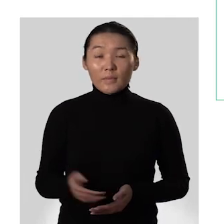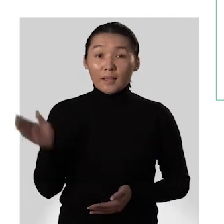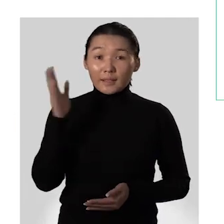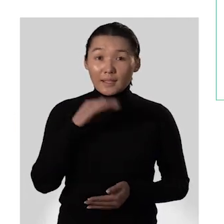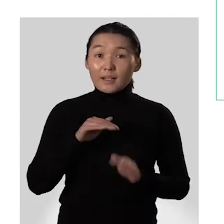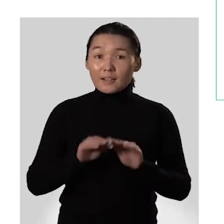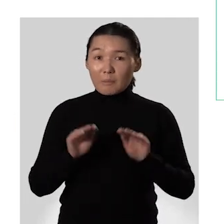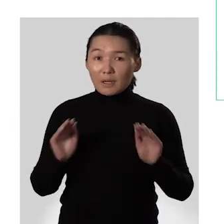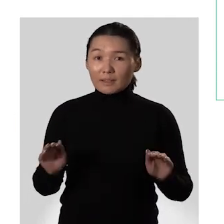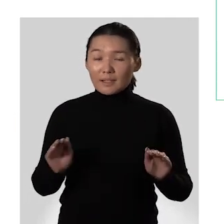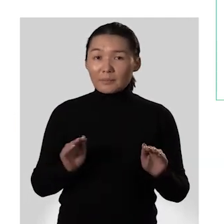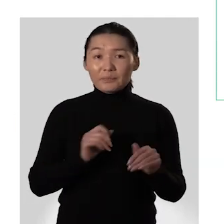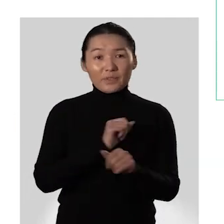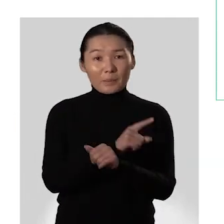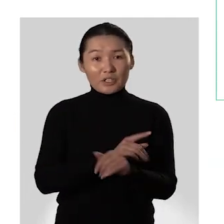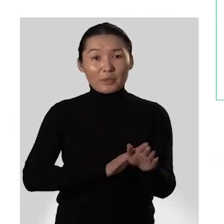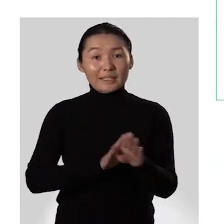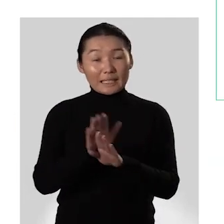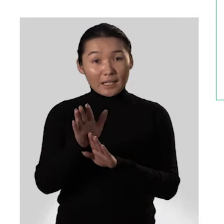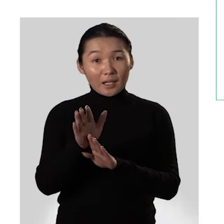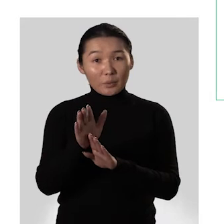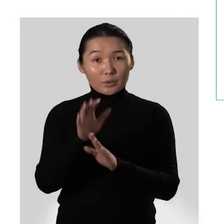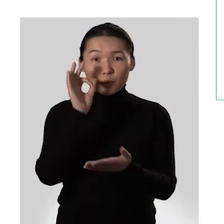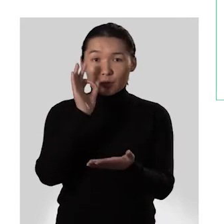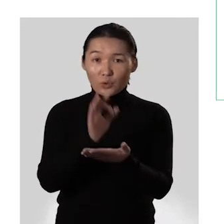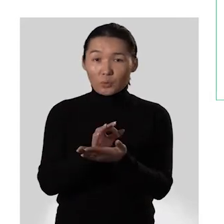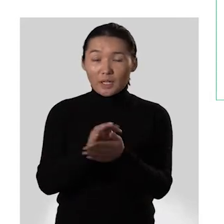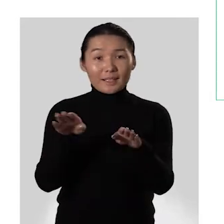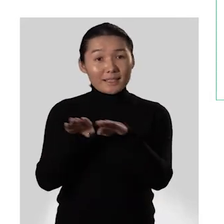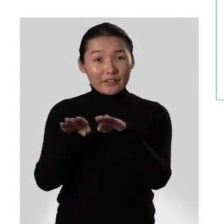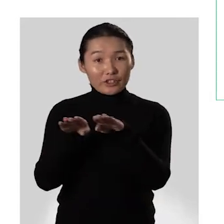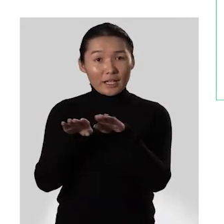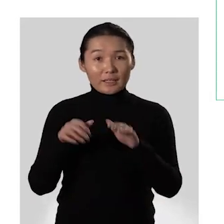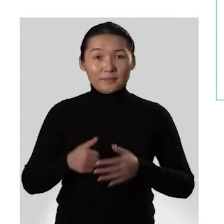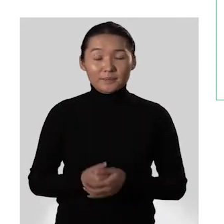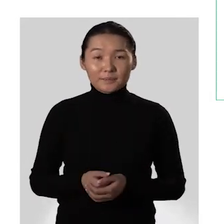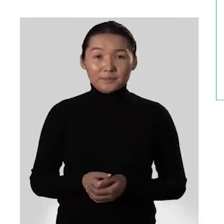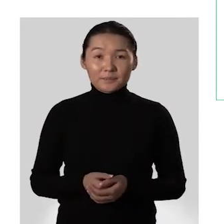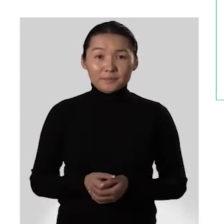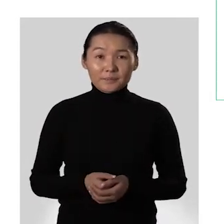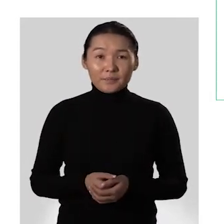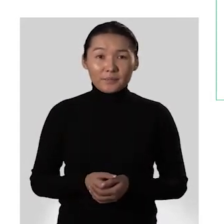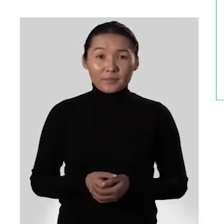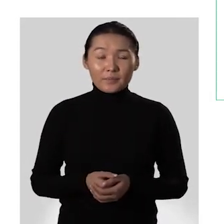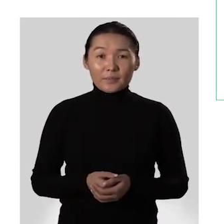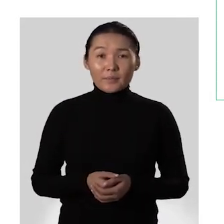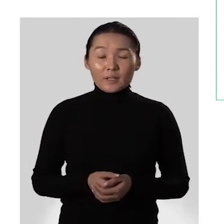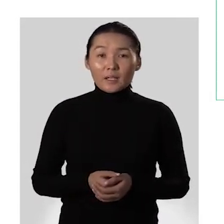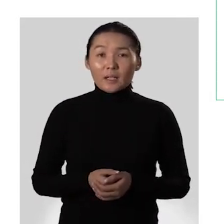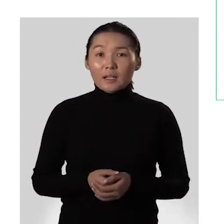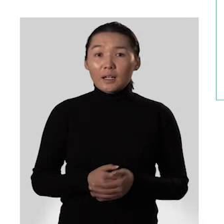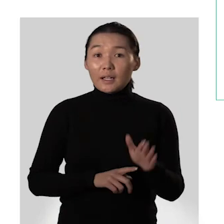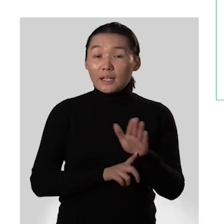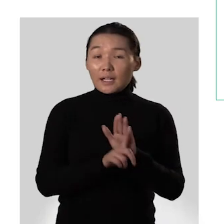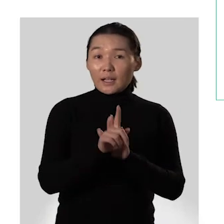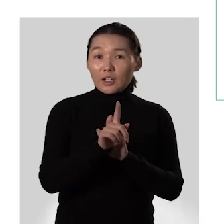Келгиле балдар, тапшырманы аткарган болсоңор, жооңарды салыштыралы. Эң алгач,